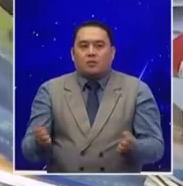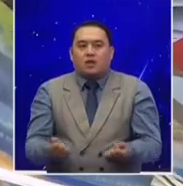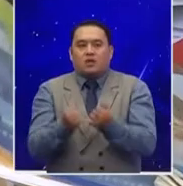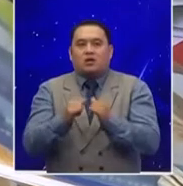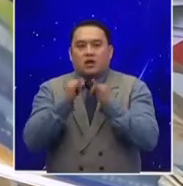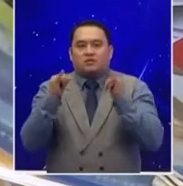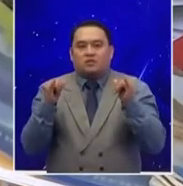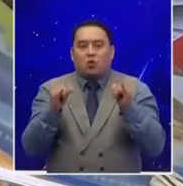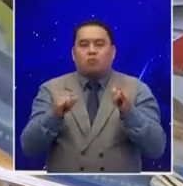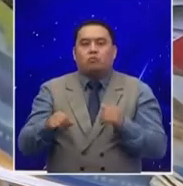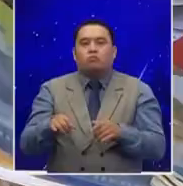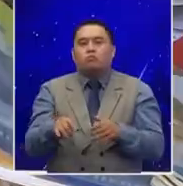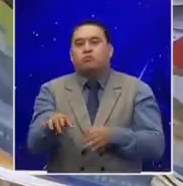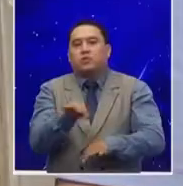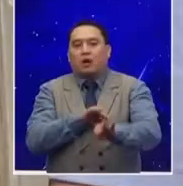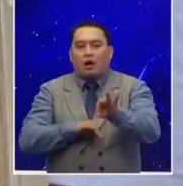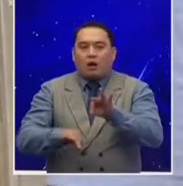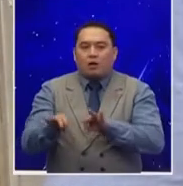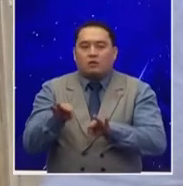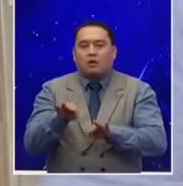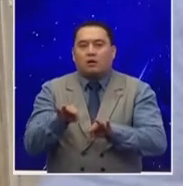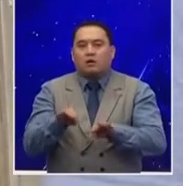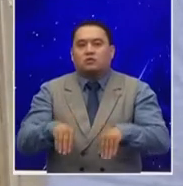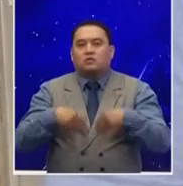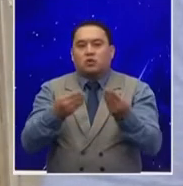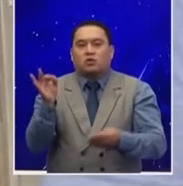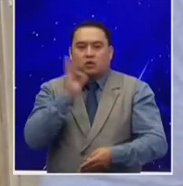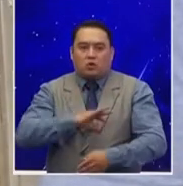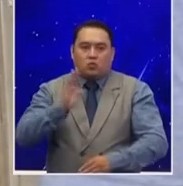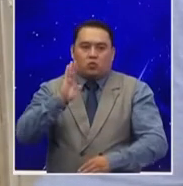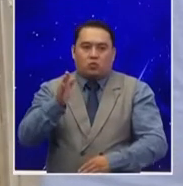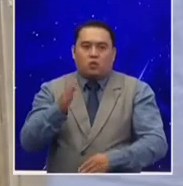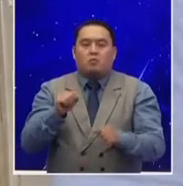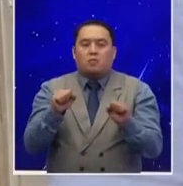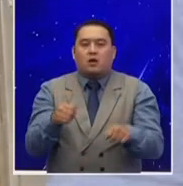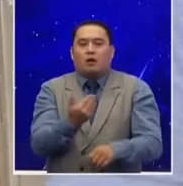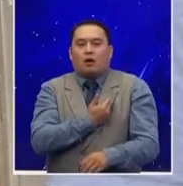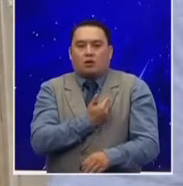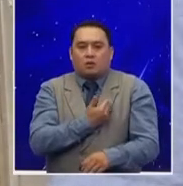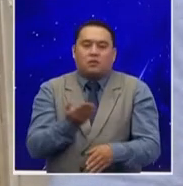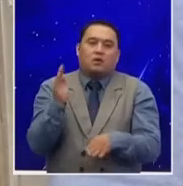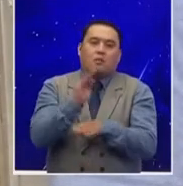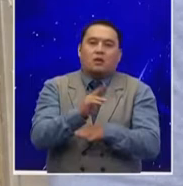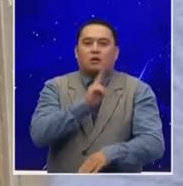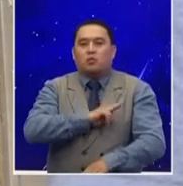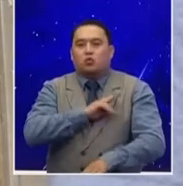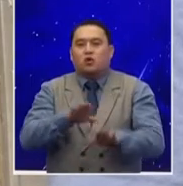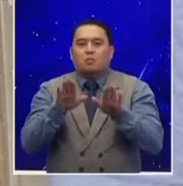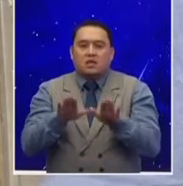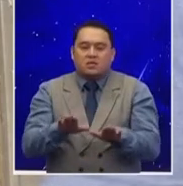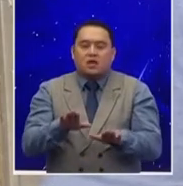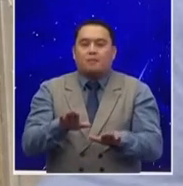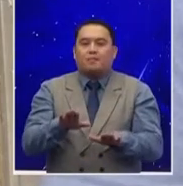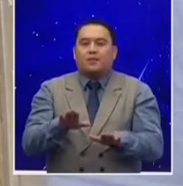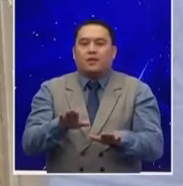развитию проекта. Будем завоевать макулатуру, и от этого пойдет какой-то доход. На этот доход мы хотим предоставить дополнительные рабочие места, так как,